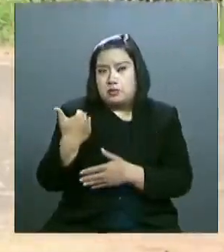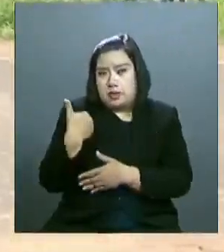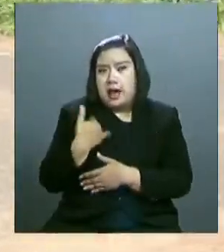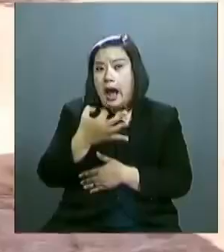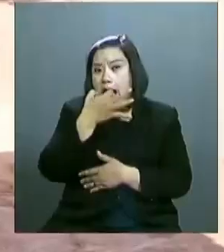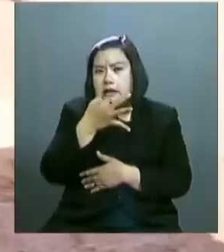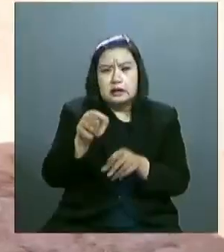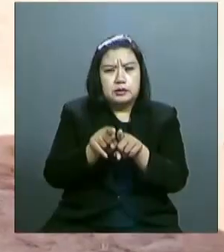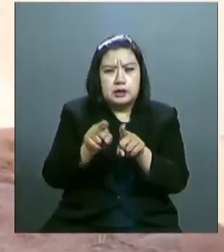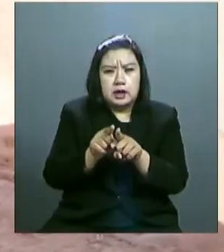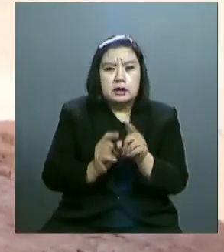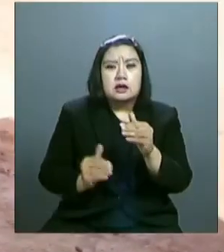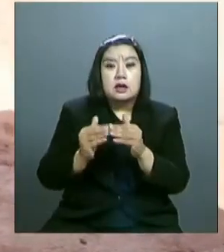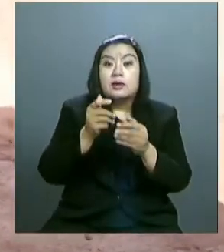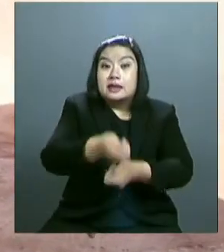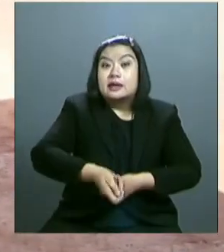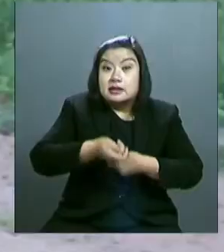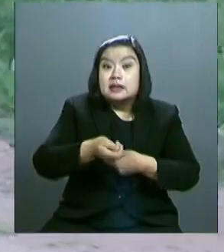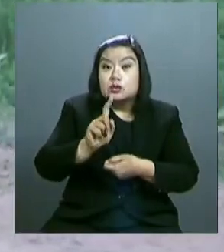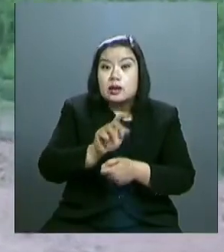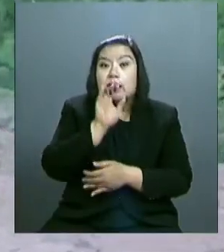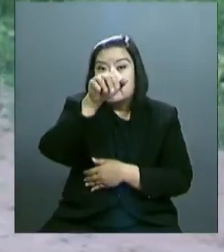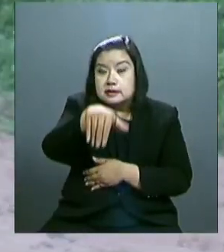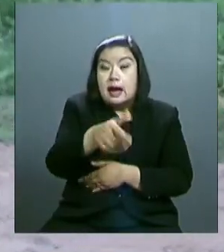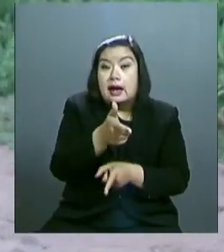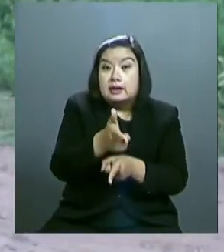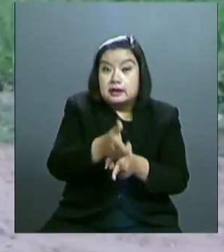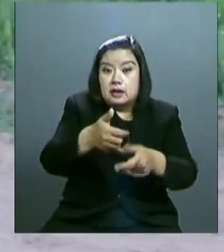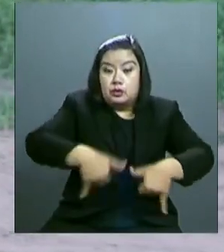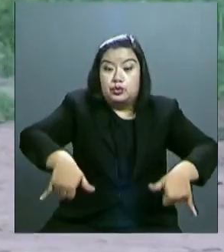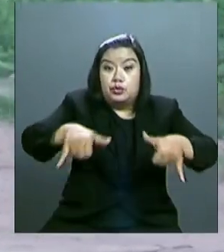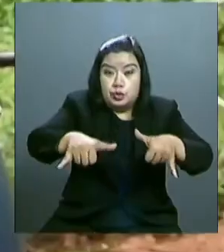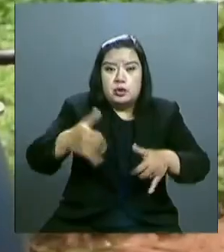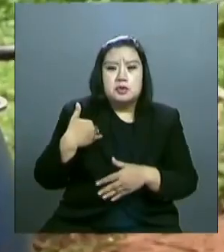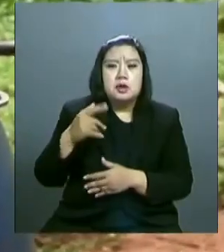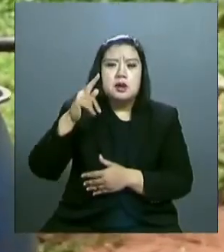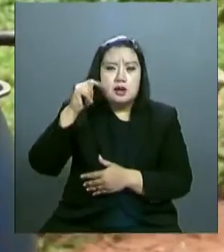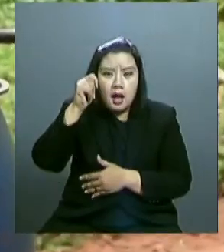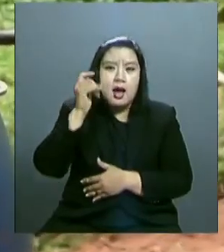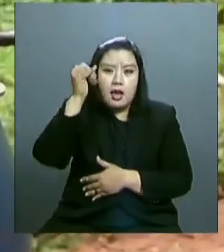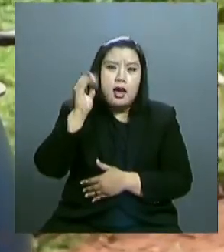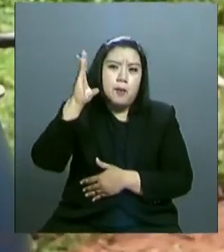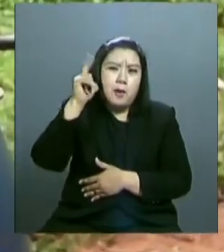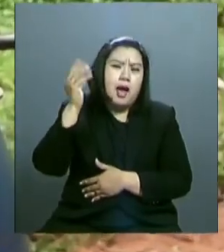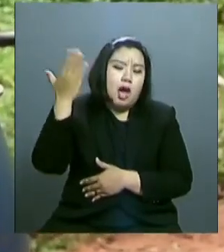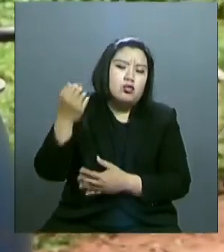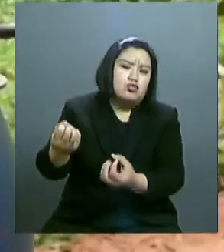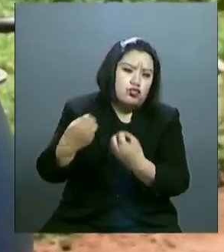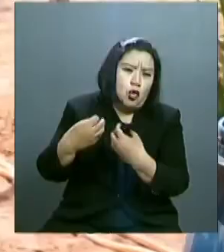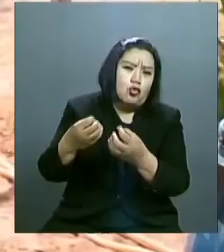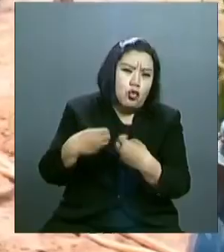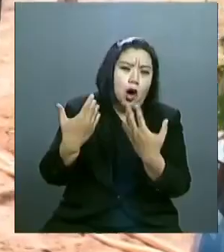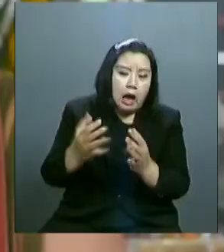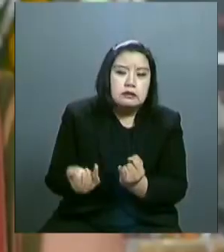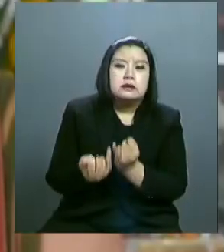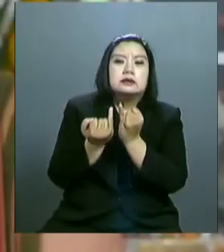ำคัญคือการเลี้ยงช้างที่ได้รับสืบทอดจากรุ่นสู่รุ่นจนกลายเป็นความผูกพันระหว่างช้างกับค